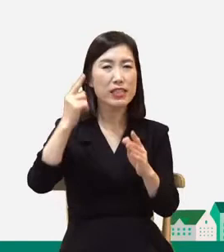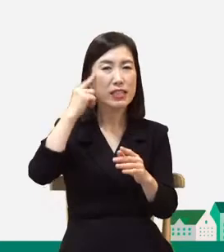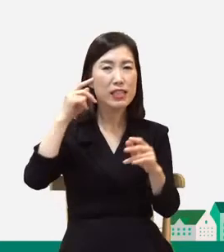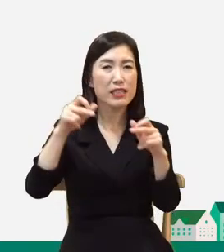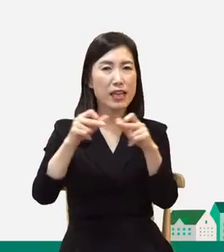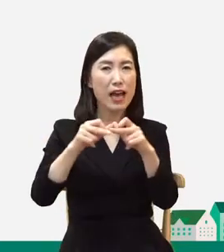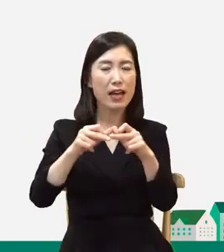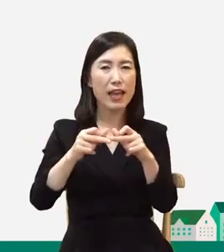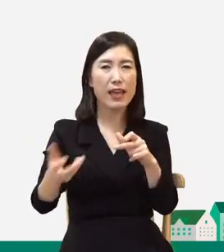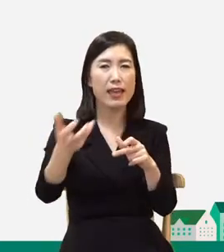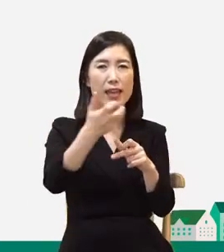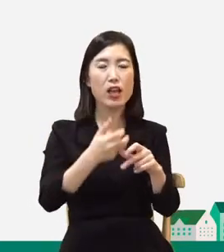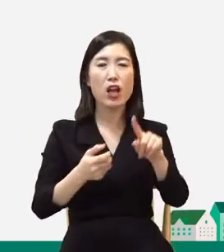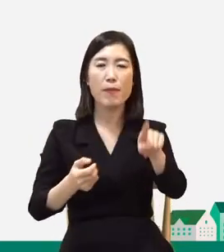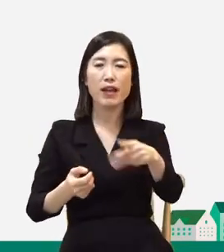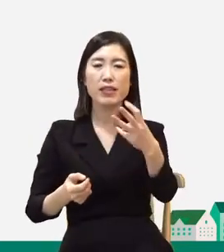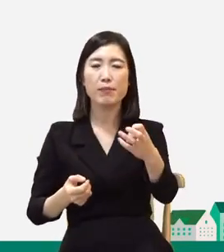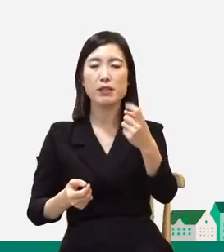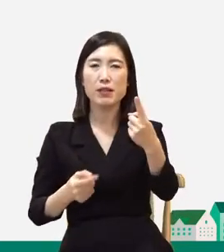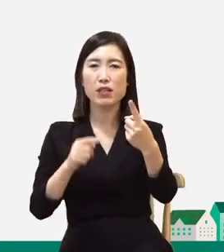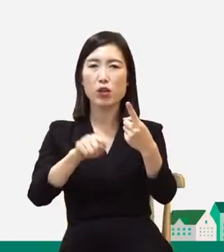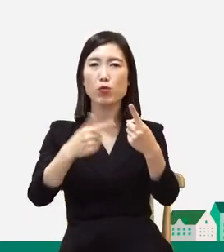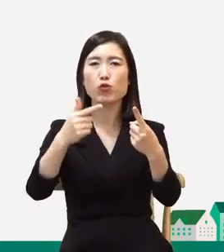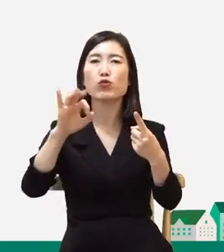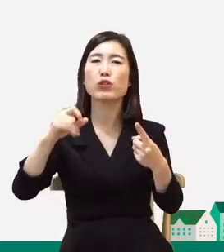기간이 131.5일인 것에 비해서